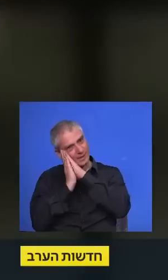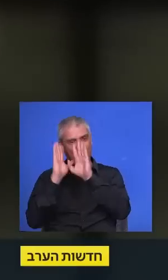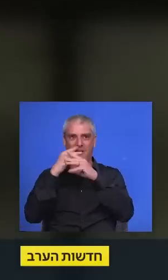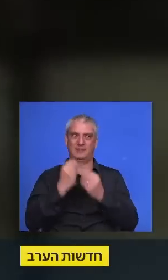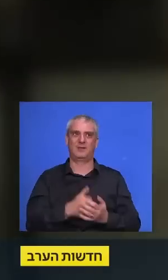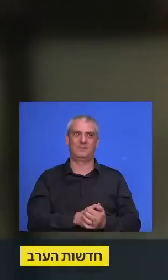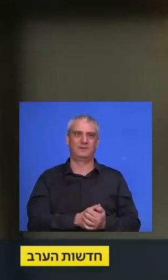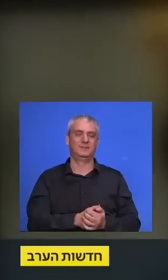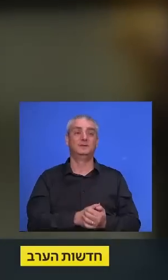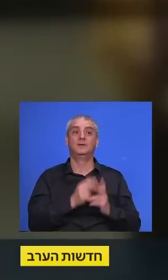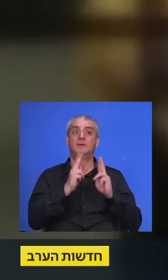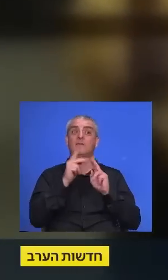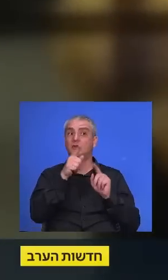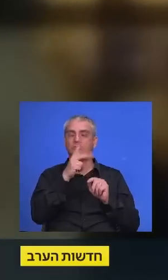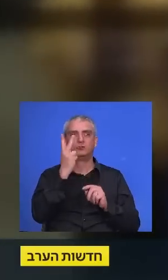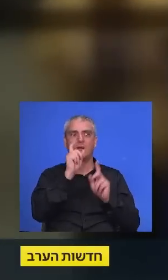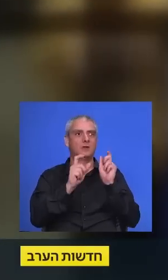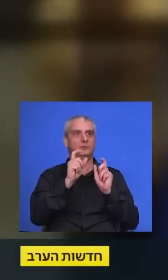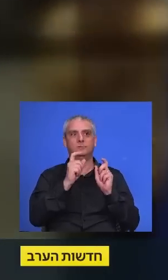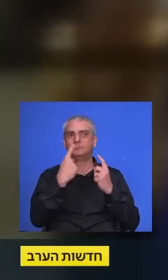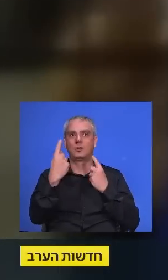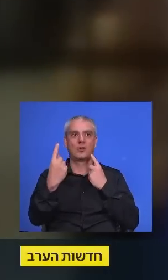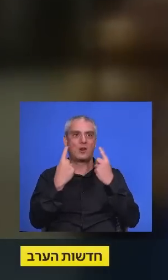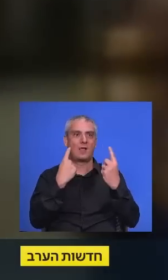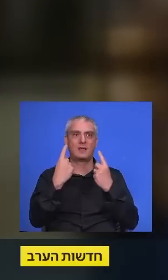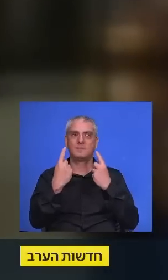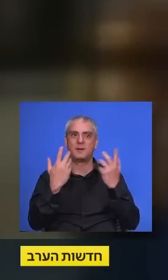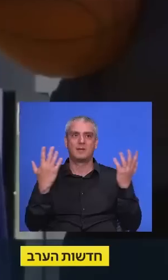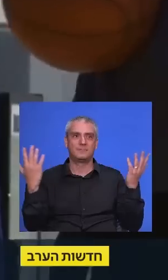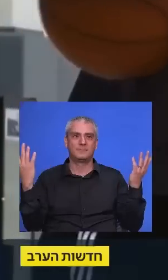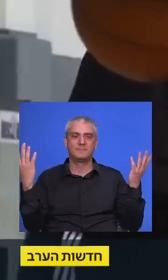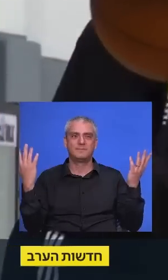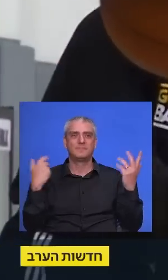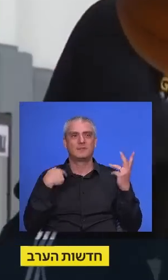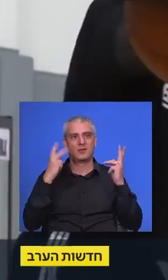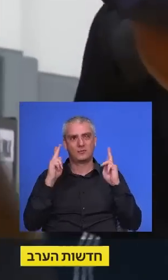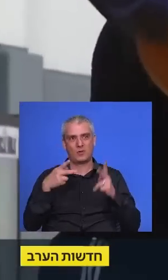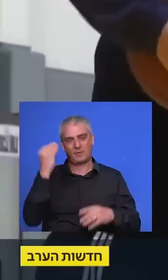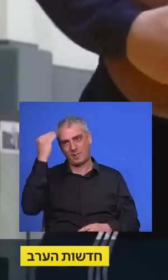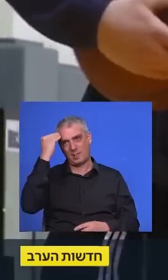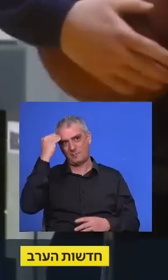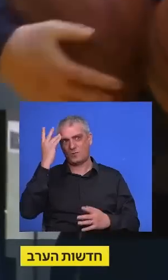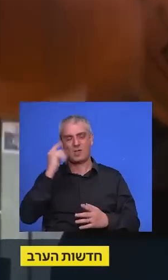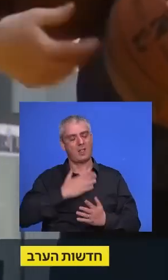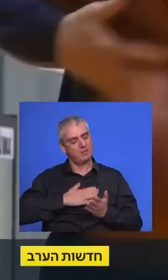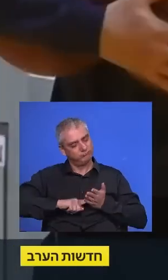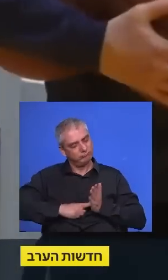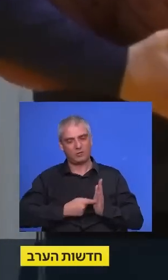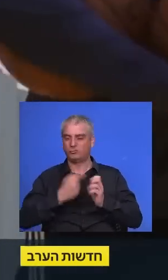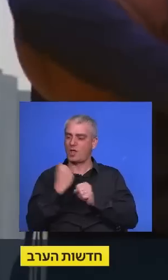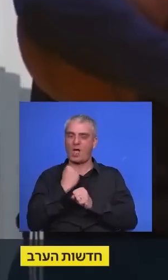Hey! במפגש הזה היו שני אנשים שמכל אחד מהם אנחנו יכולים ללמוד שיעור על נחישות, עבודה